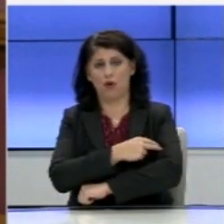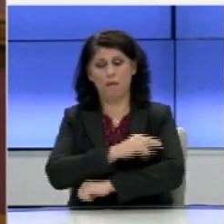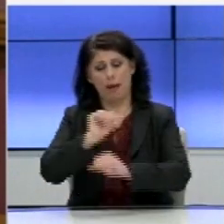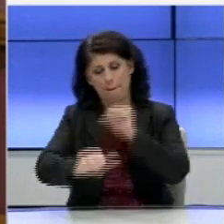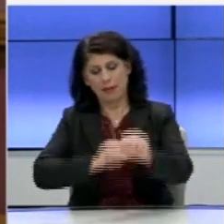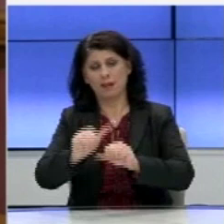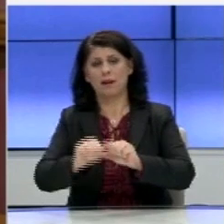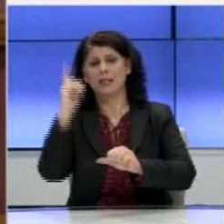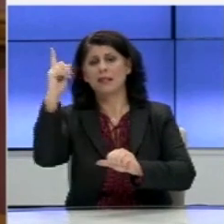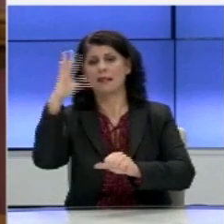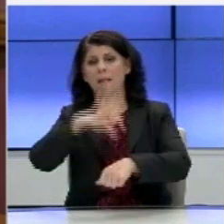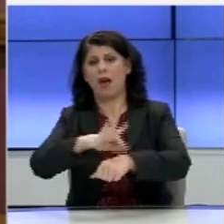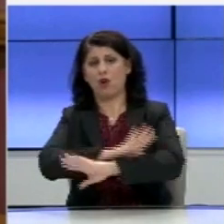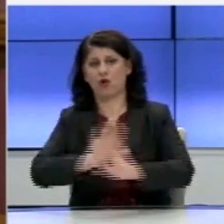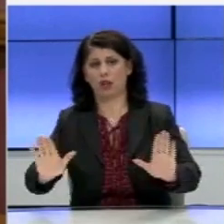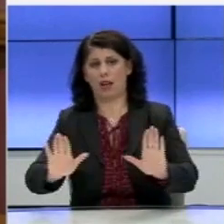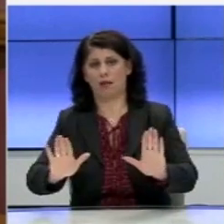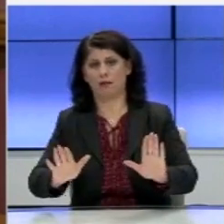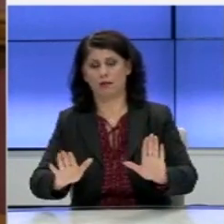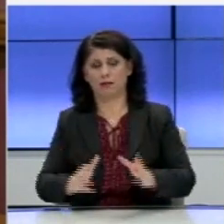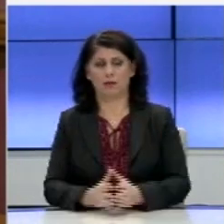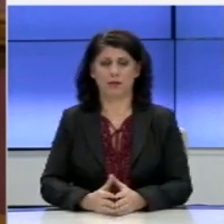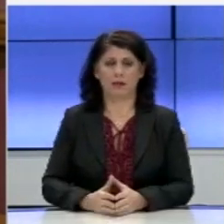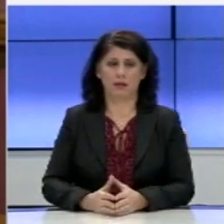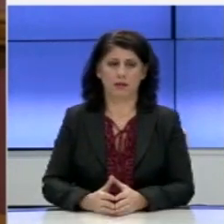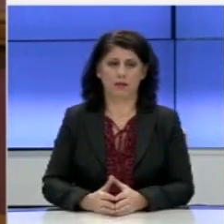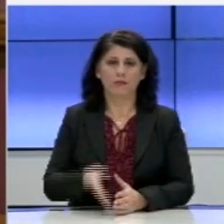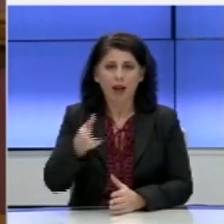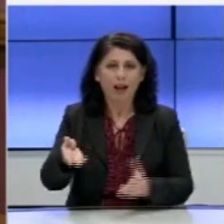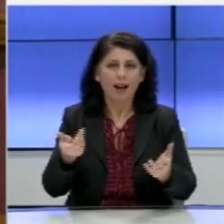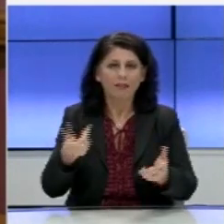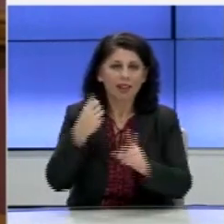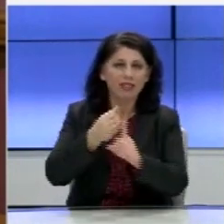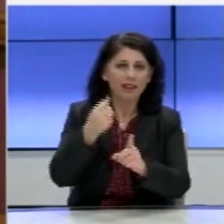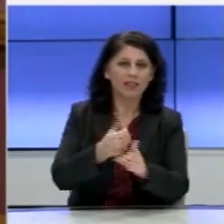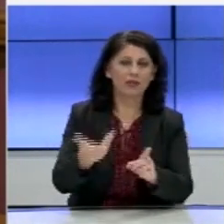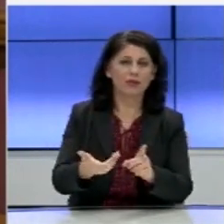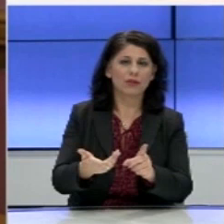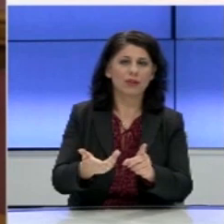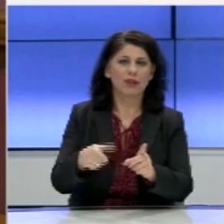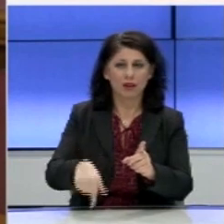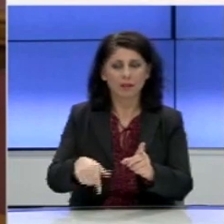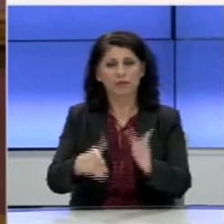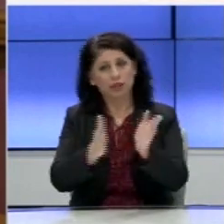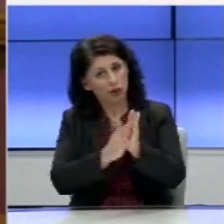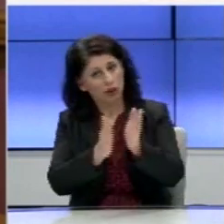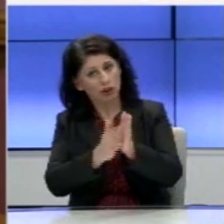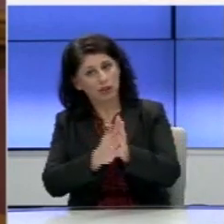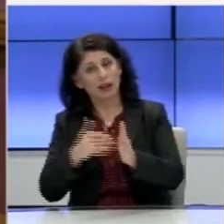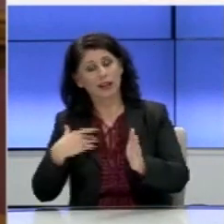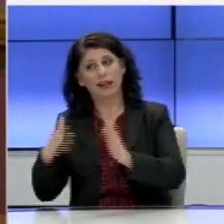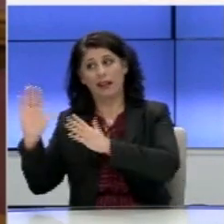νόσου. Παράλληλα όμως τις διεκδικήσεις, αυτά διεκδικούσαν οι εργαζόμενοι που κατά τα άλλα τους χειροκροτούσαμε ή